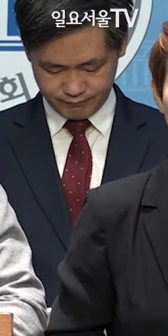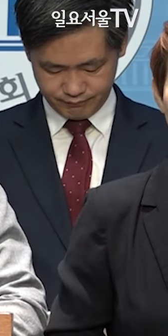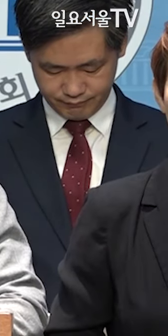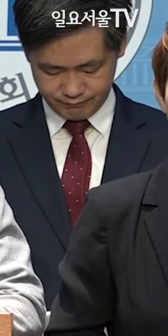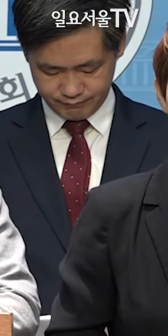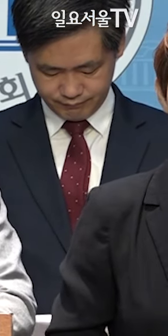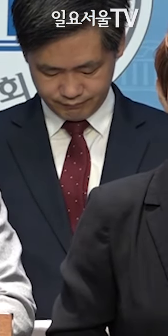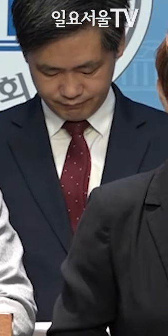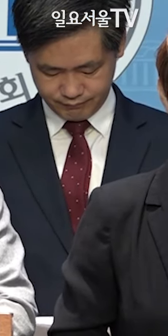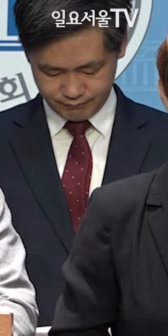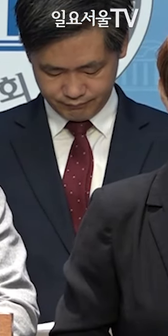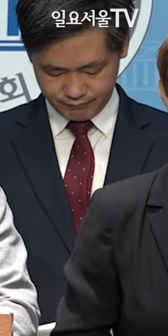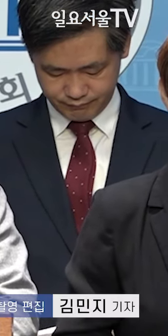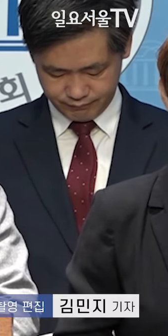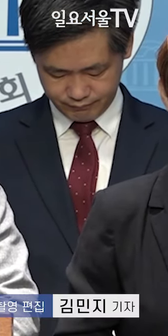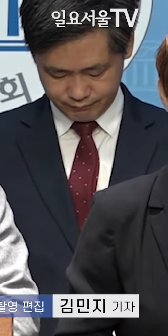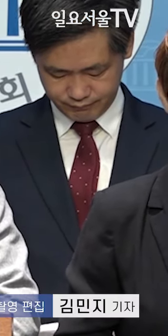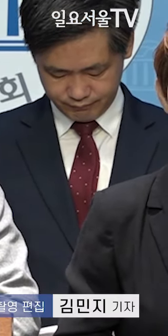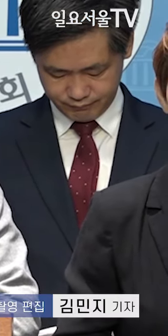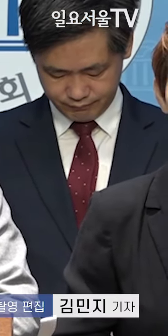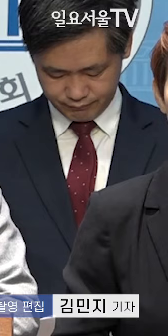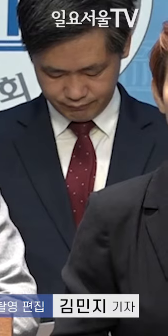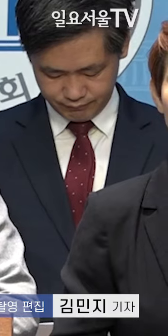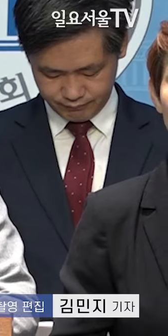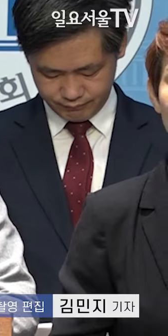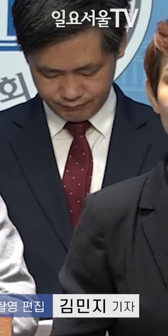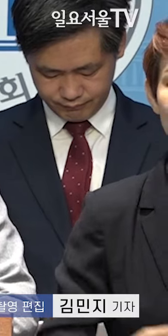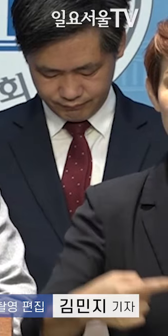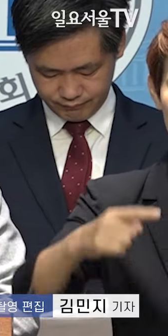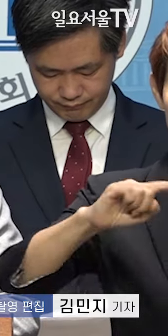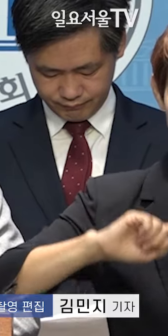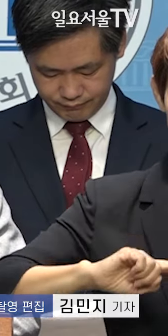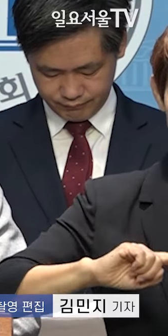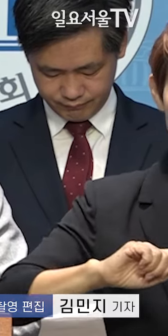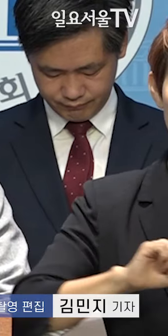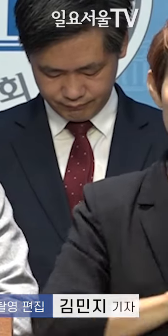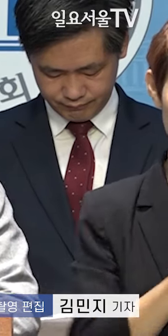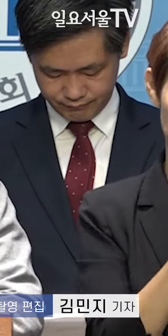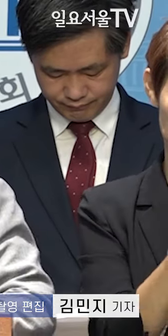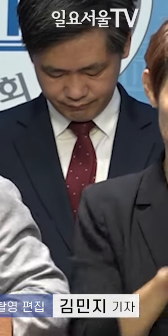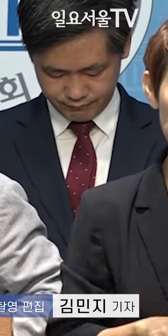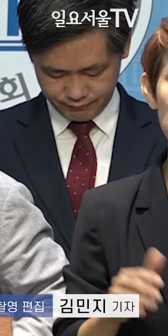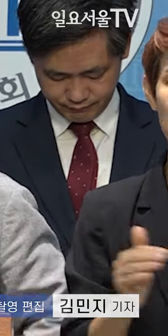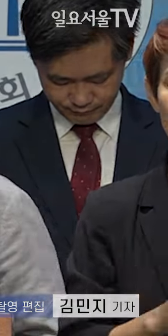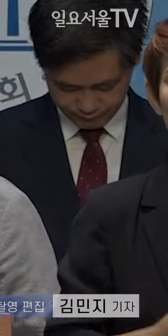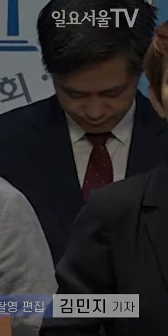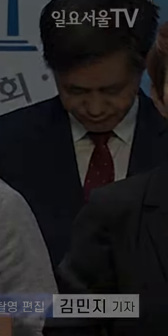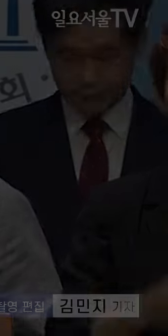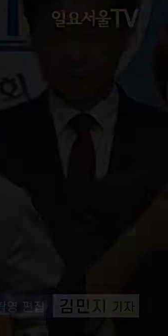의사를 표시한 당협 위원장들 이름을 어 병기하여 예 감사합니다